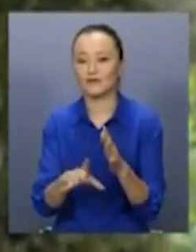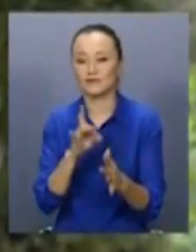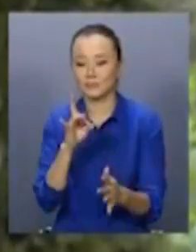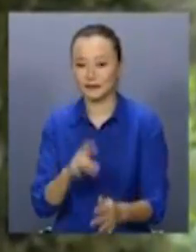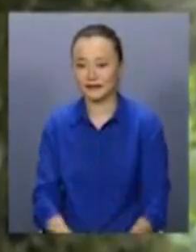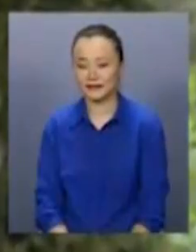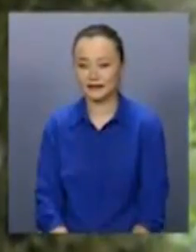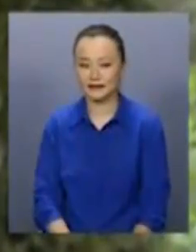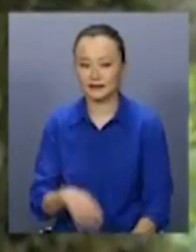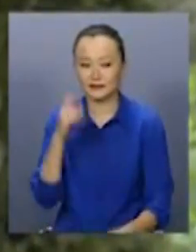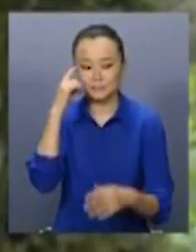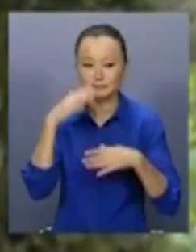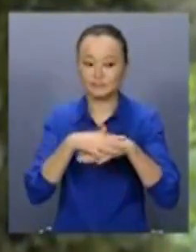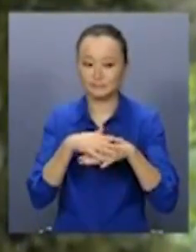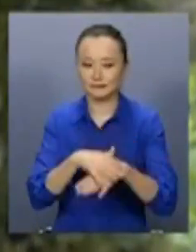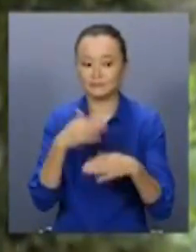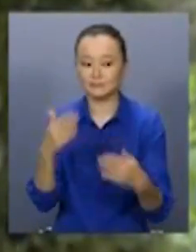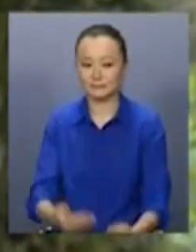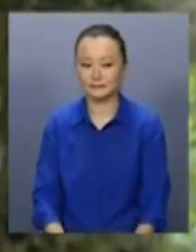едіңіз? Ойланып көріңіз.